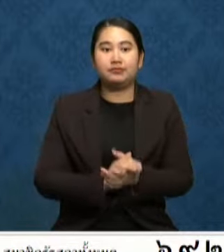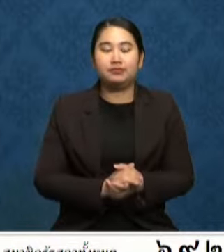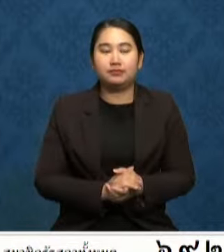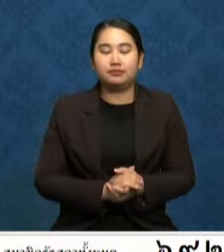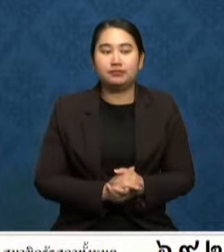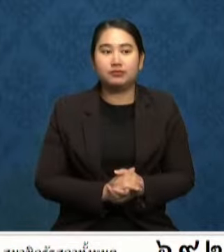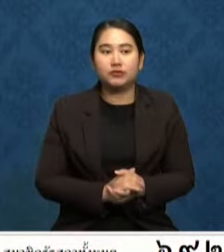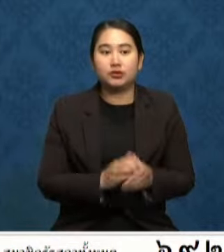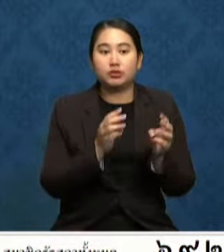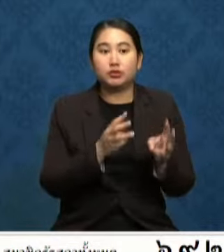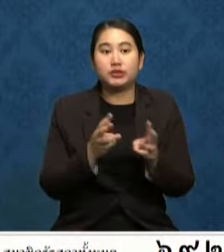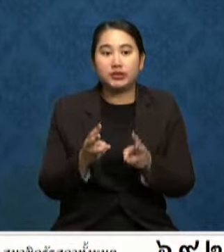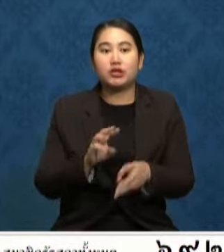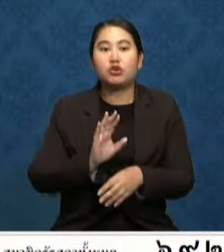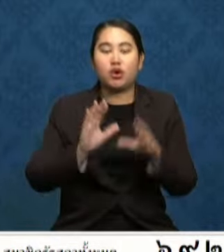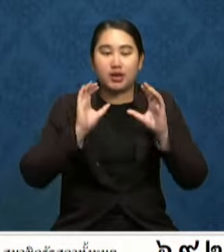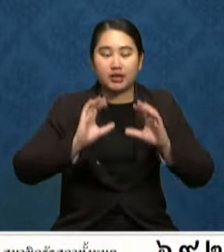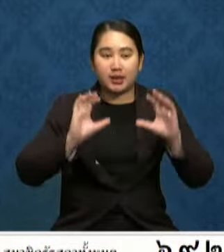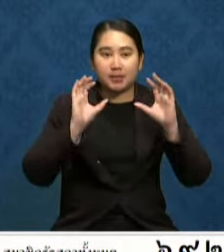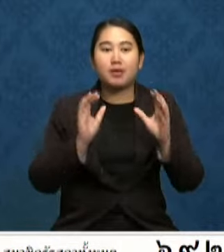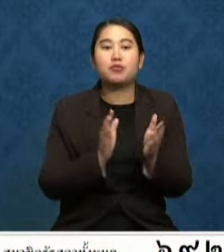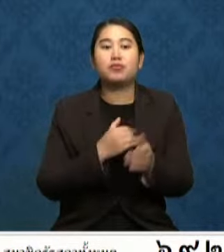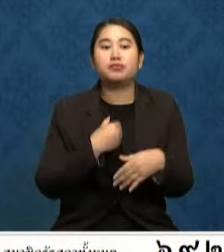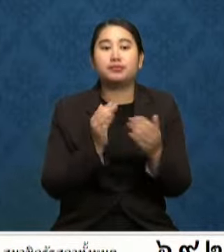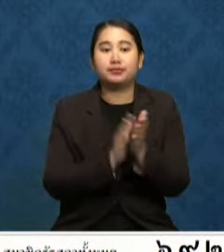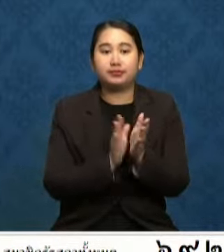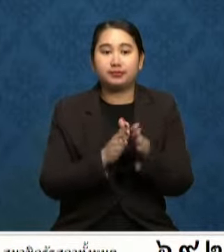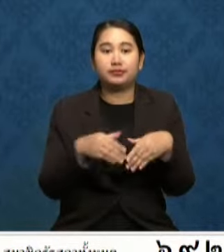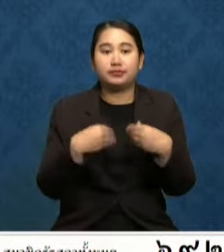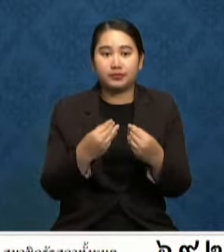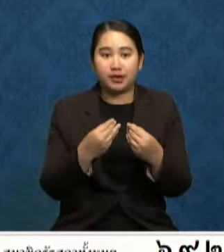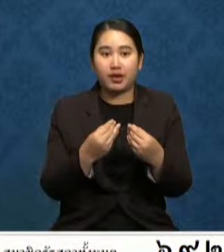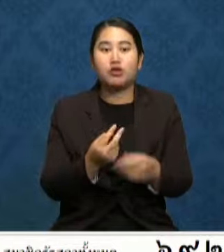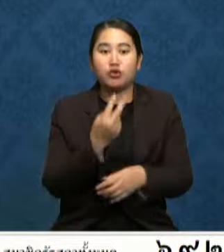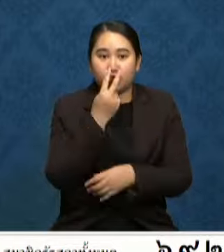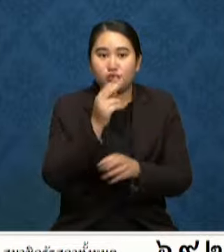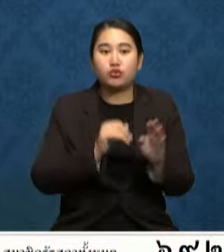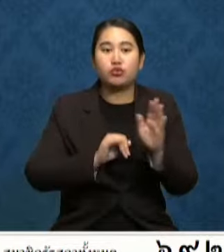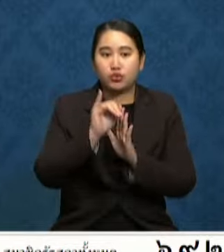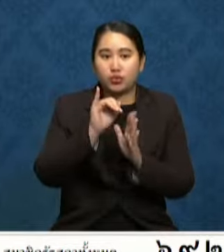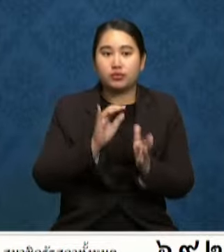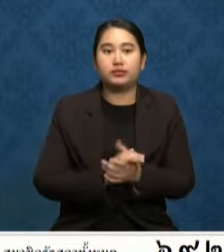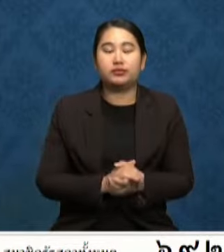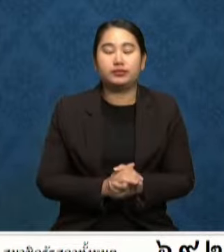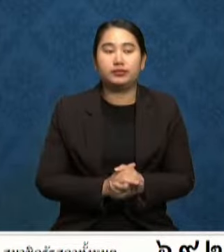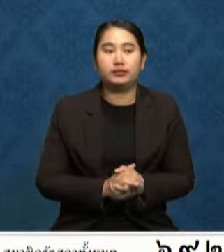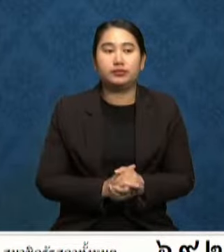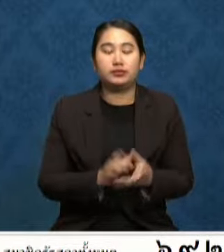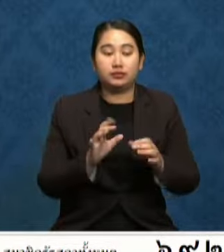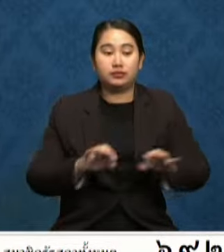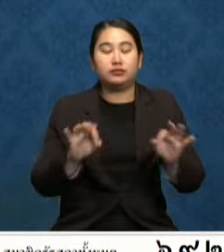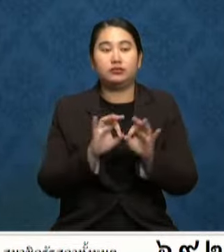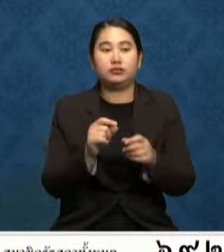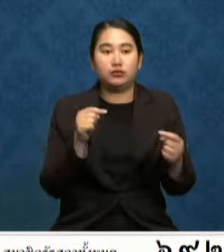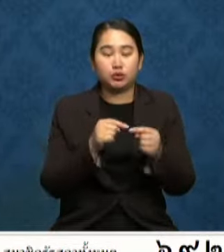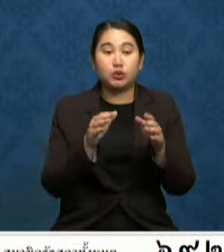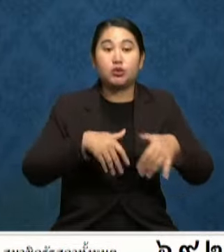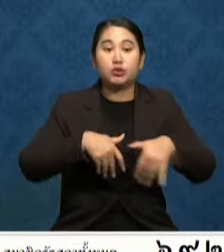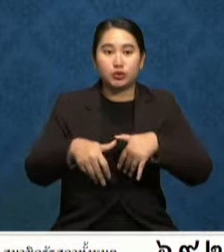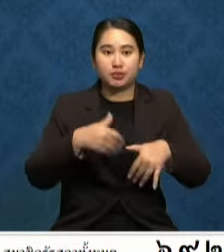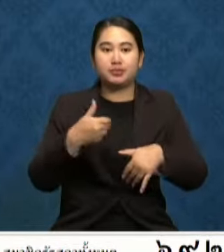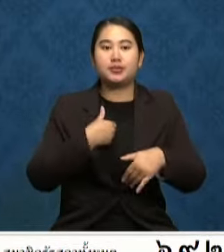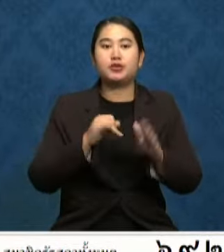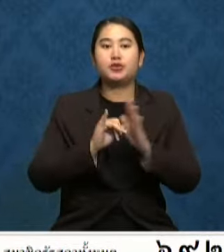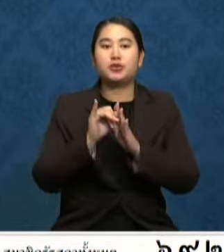นี่คือวิธีมองของรฐบา ซึงผมชนชมวาหนึ่ละ คุณมองถูกและทสำคญทสุด ถ้ามองตกัปชาชนนั้ก็